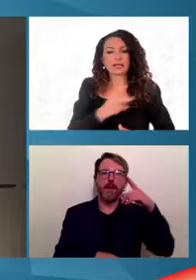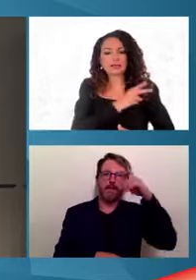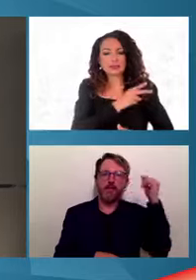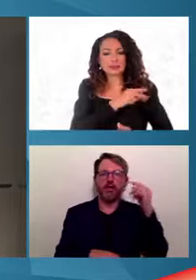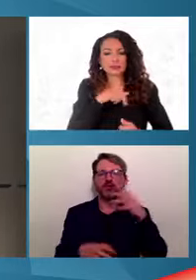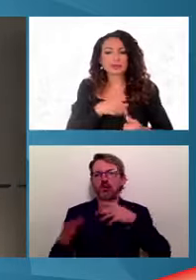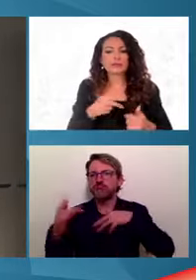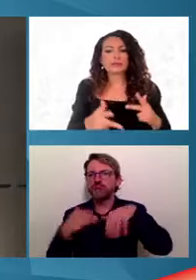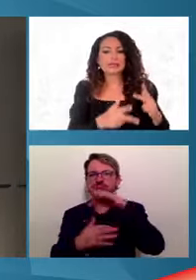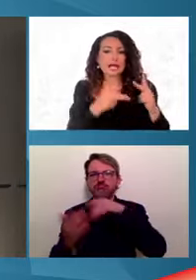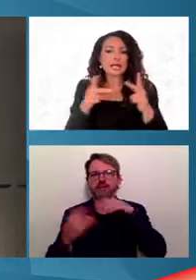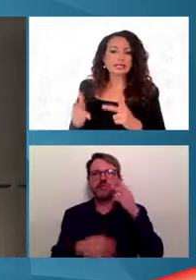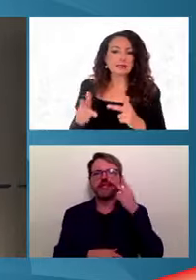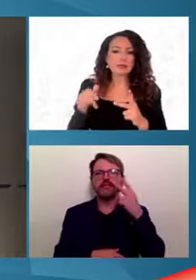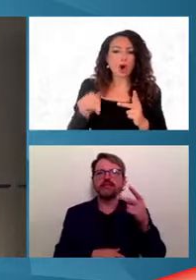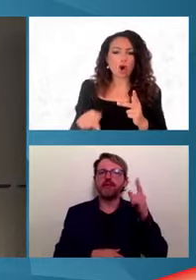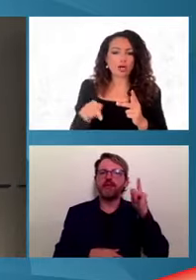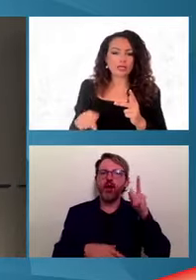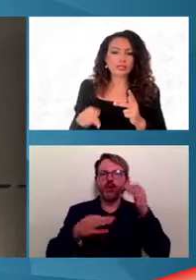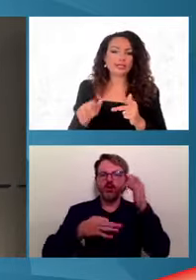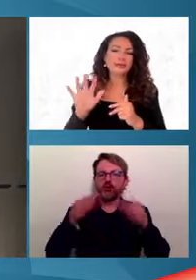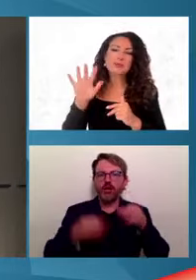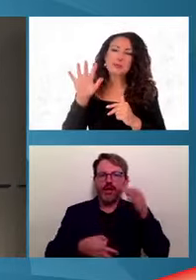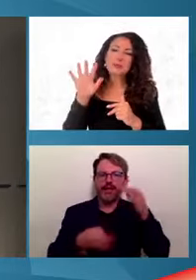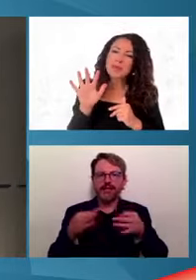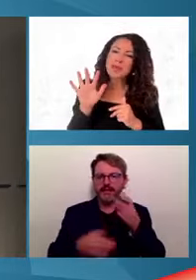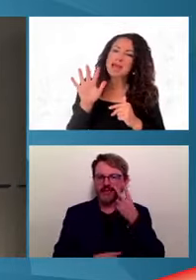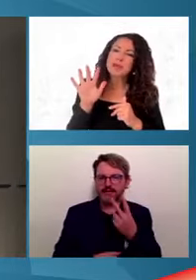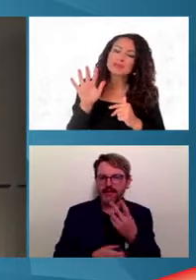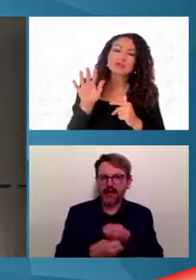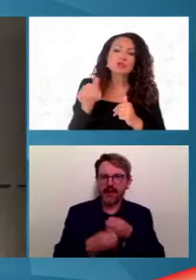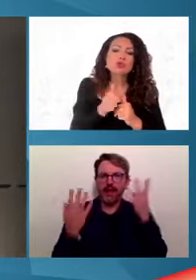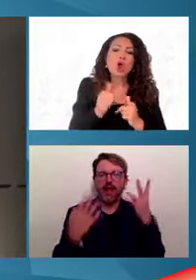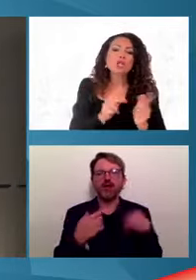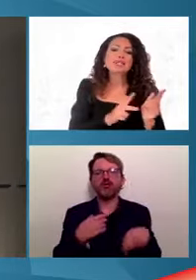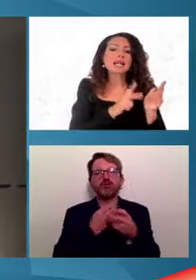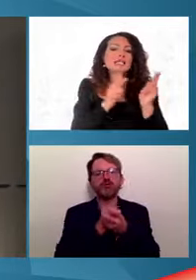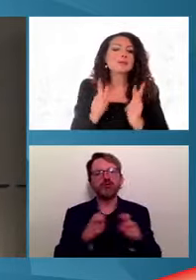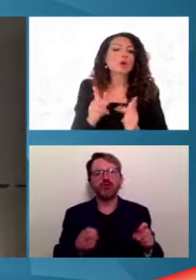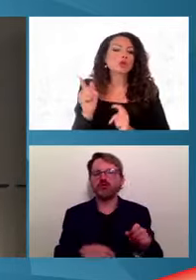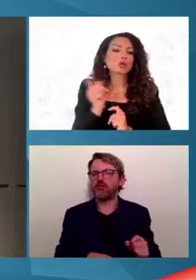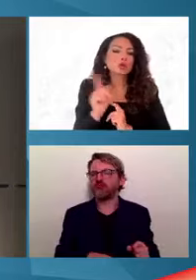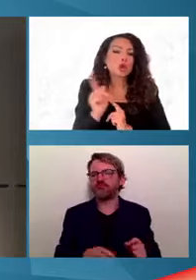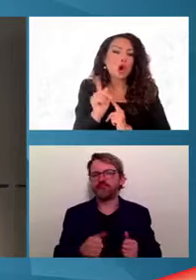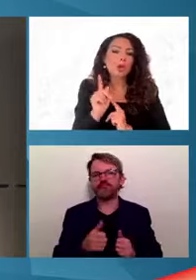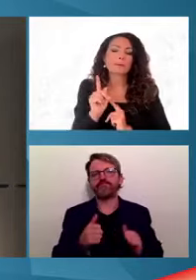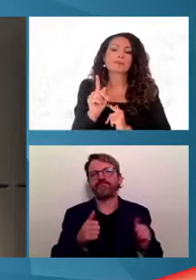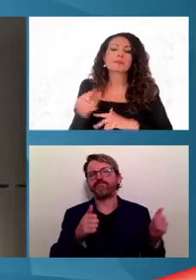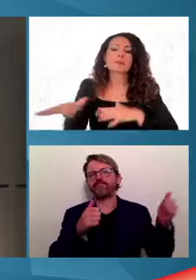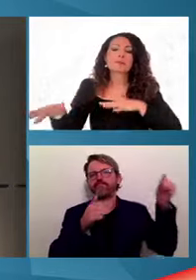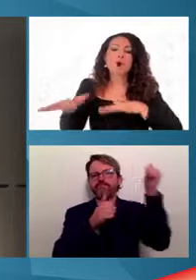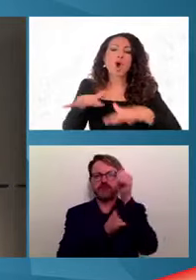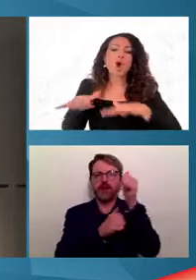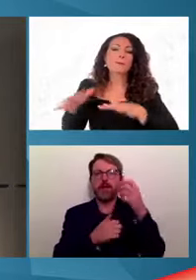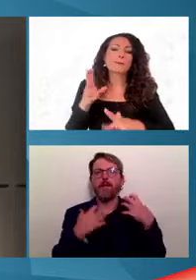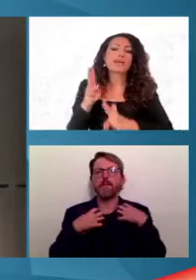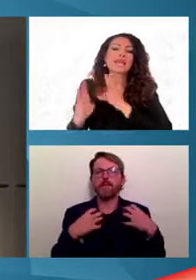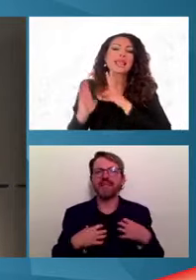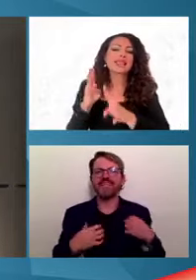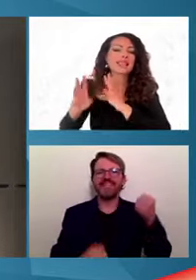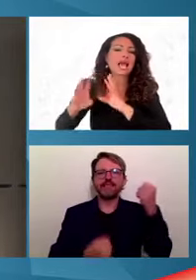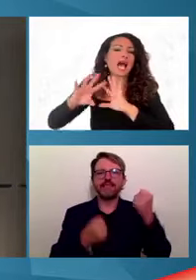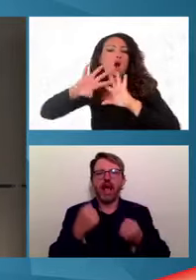Statistiken anschauen, dann sehen wir ganz klar, Südtirol ist Spitzenreiter beim Besitz von Autos pro